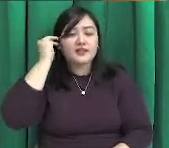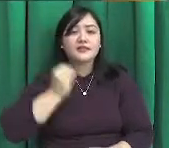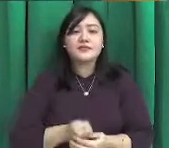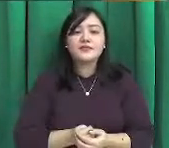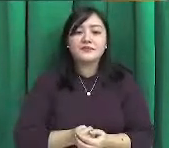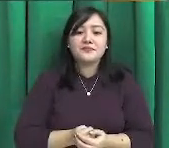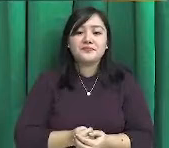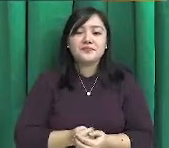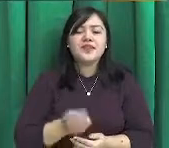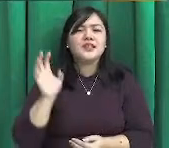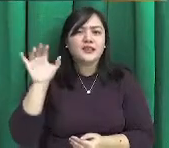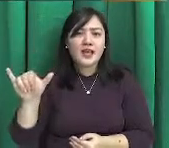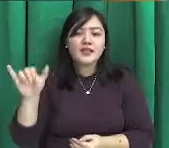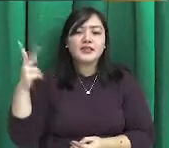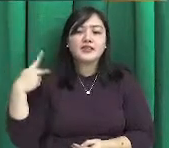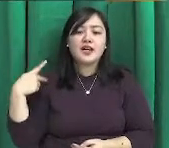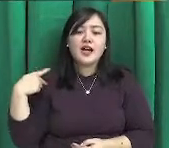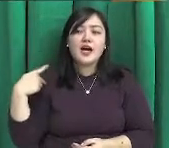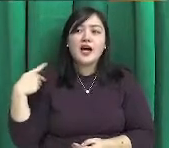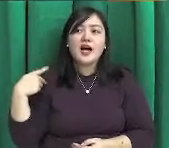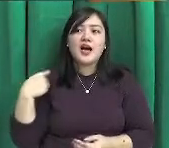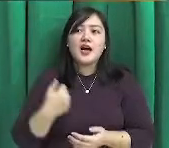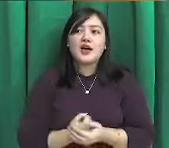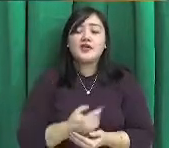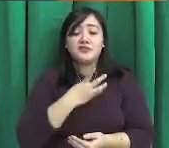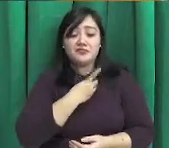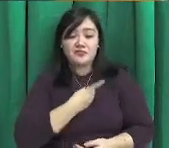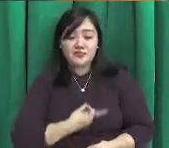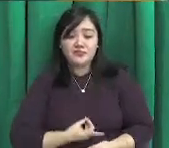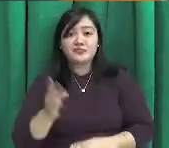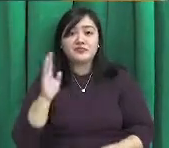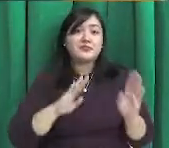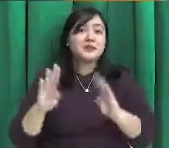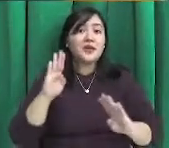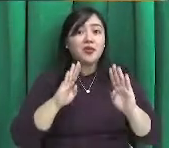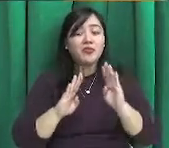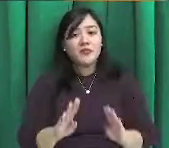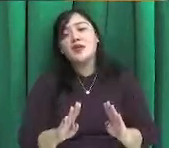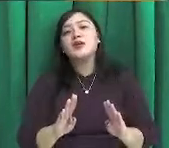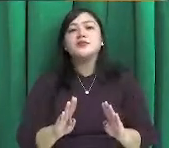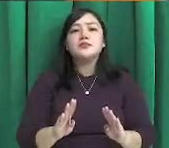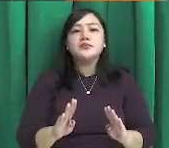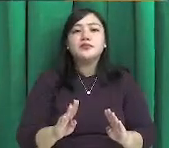ngayon. And then, yun, bumalik ang kanyang